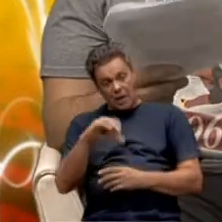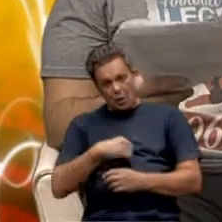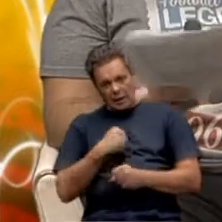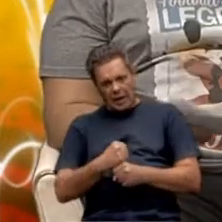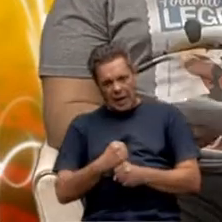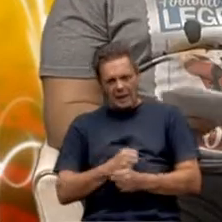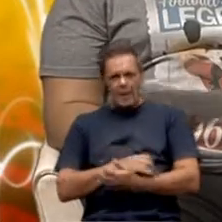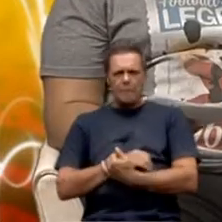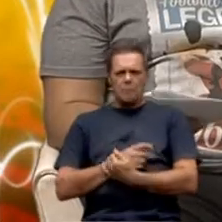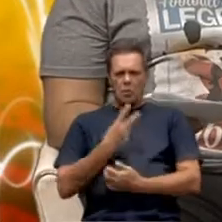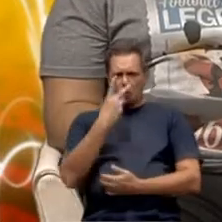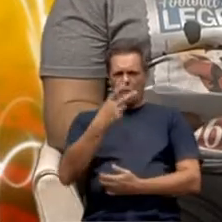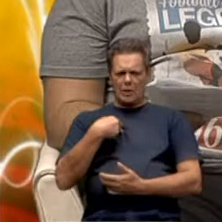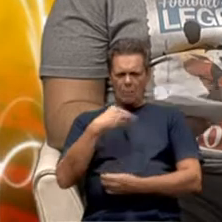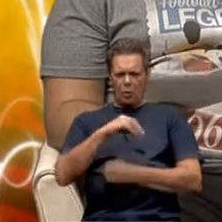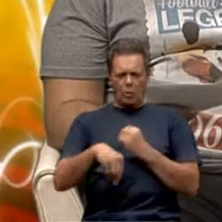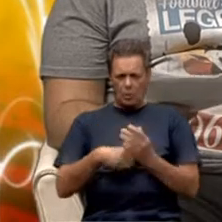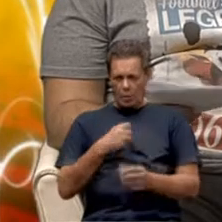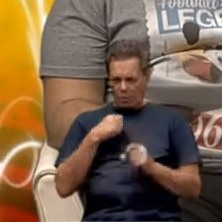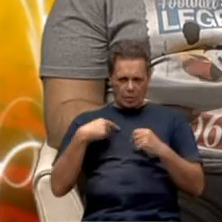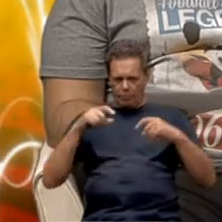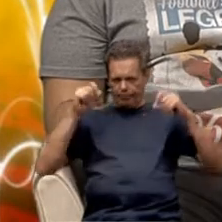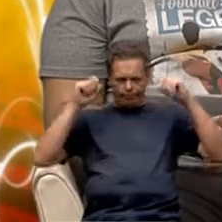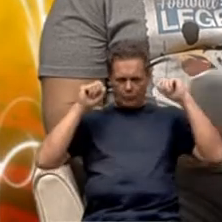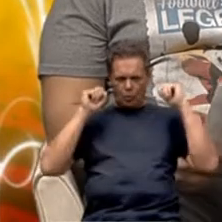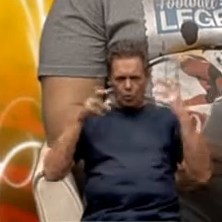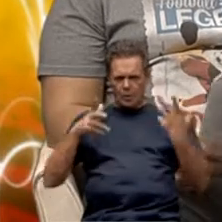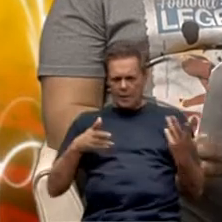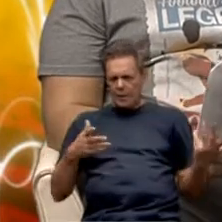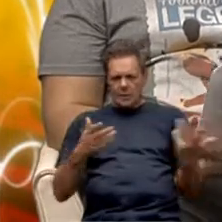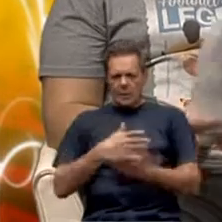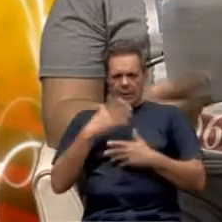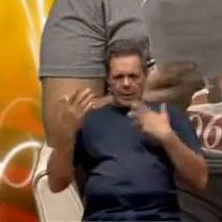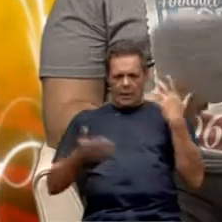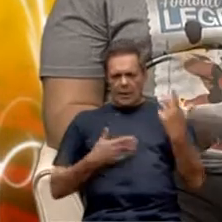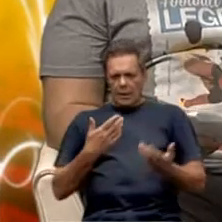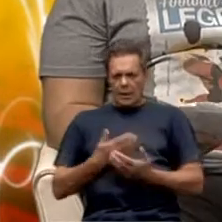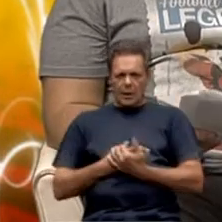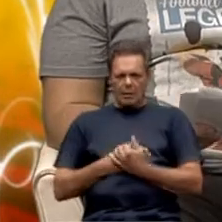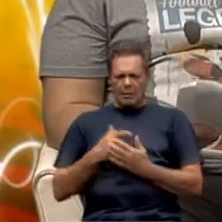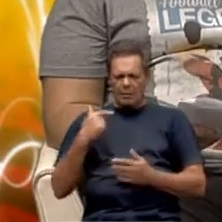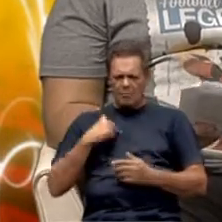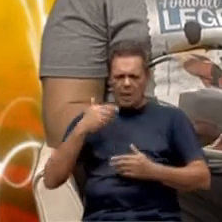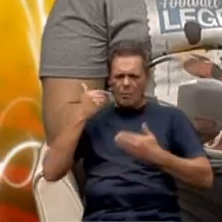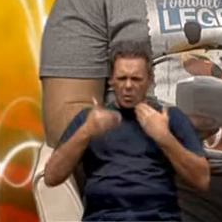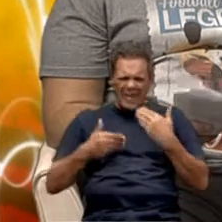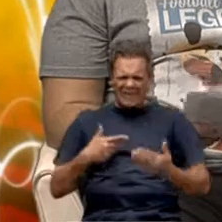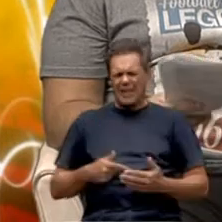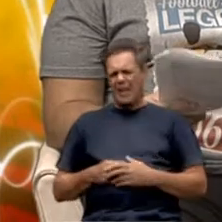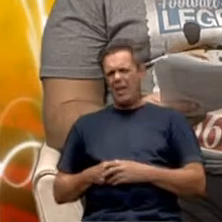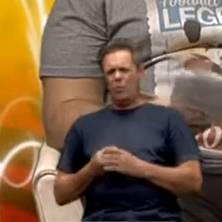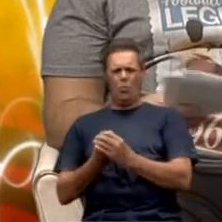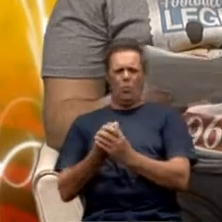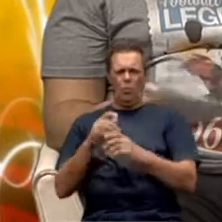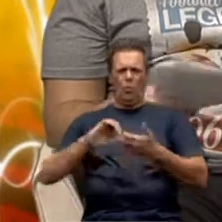vidjeli i moji roditelji. Čude se kako sad, ja sam svaki tjedan tamo idem u Krijesnicu. Imamo sastanke redovite u udruzi